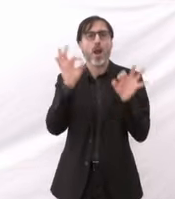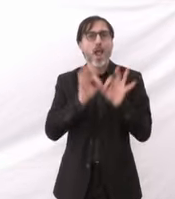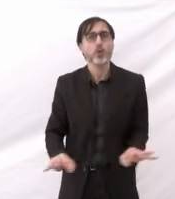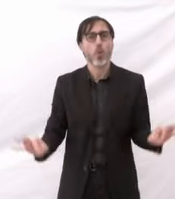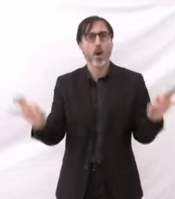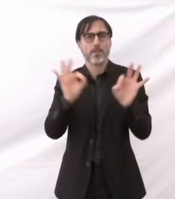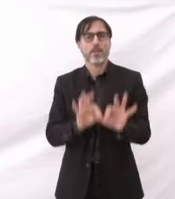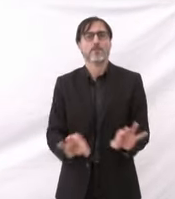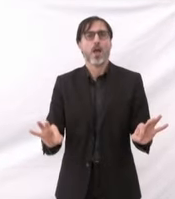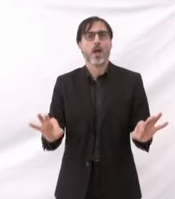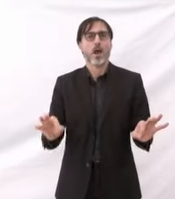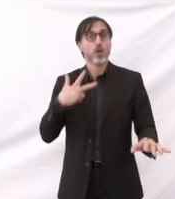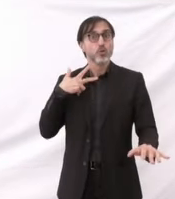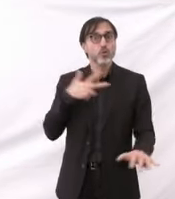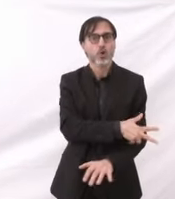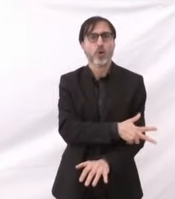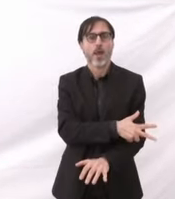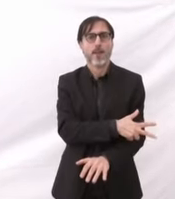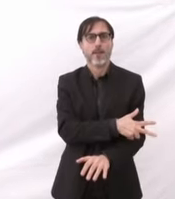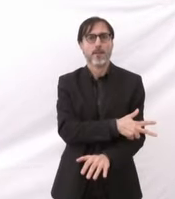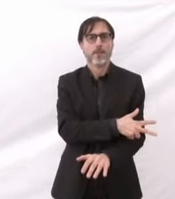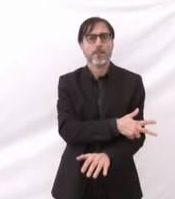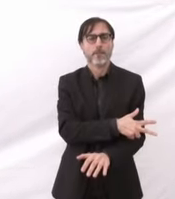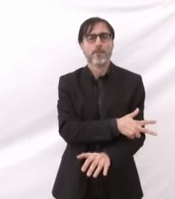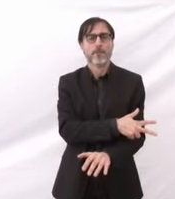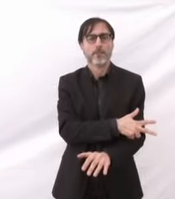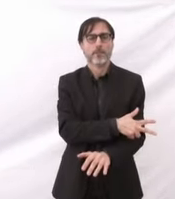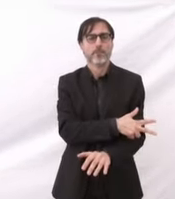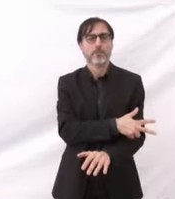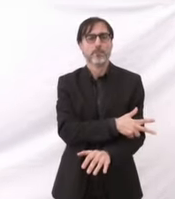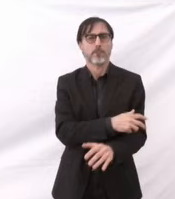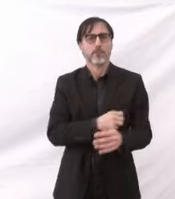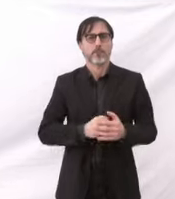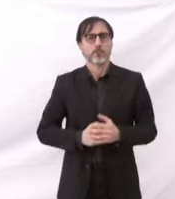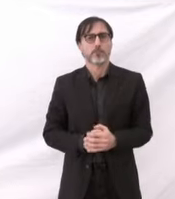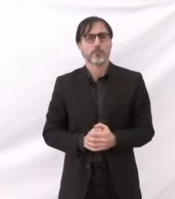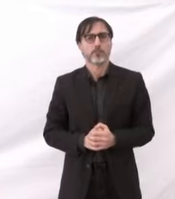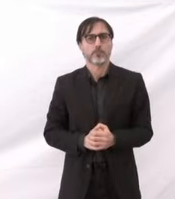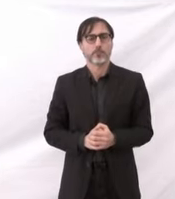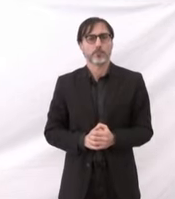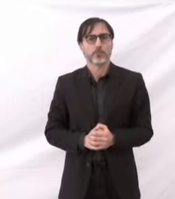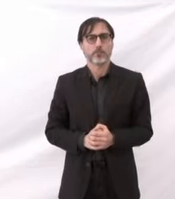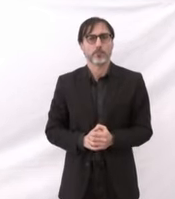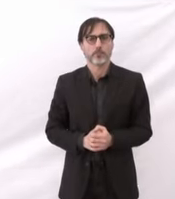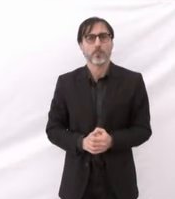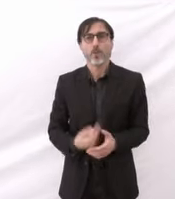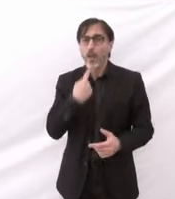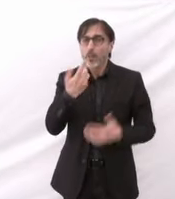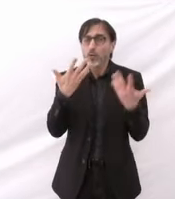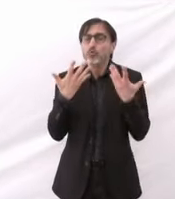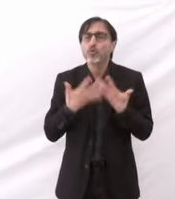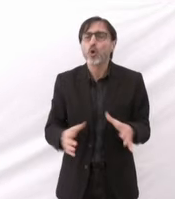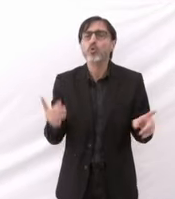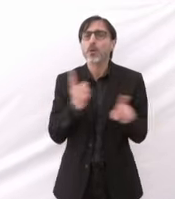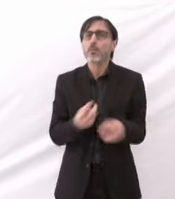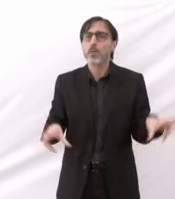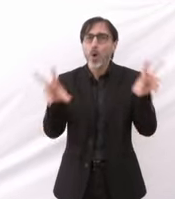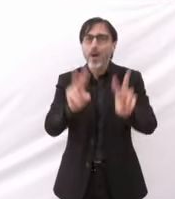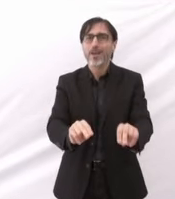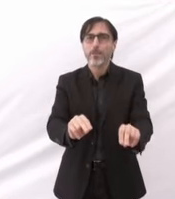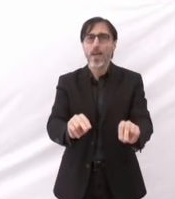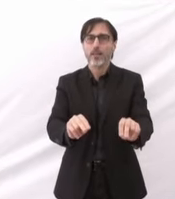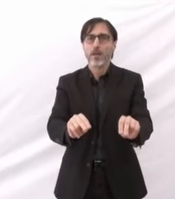educativa, sociale. Ma l'abbiamo già detto e siamo costretti a